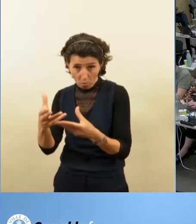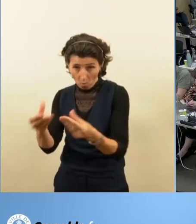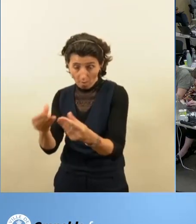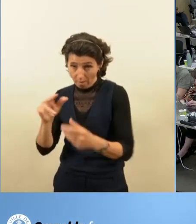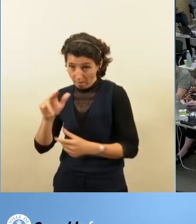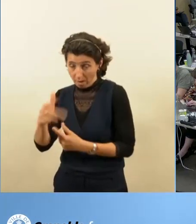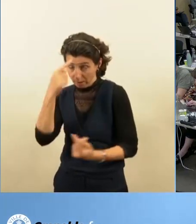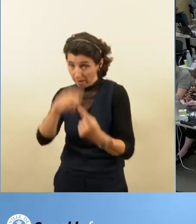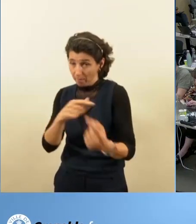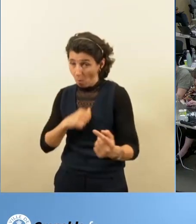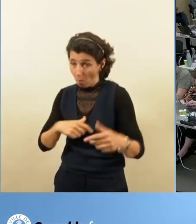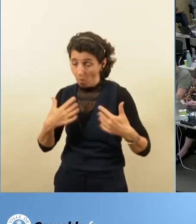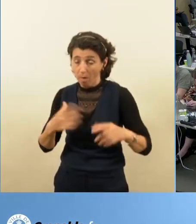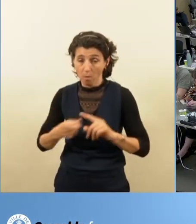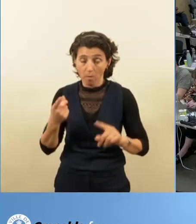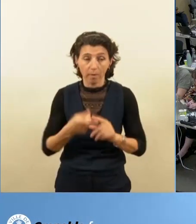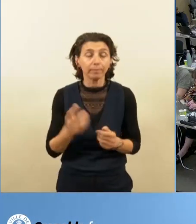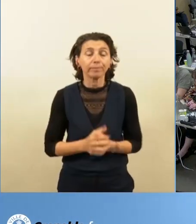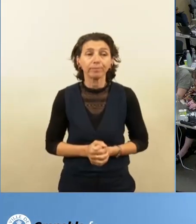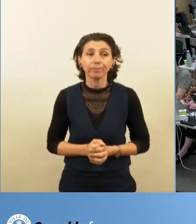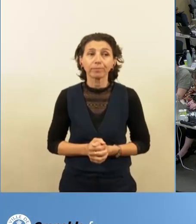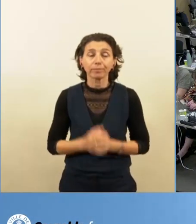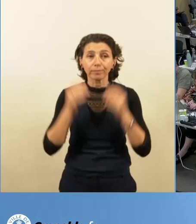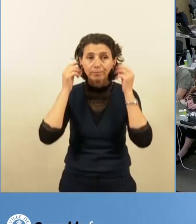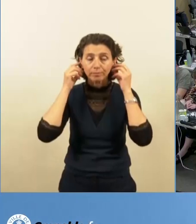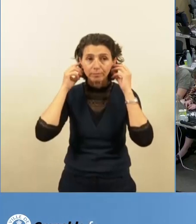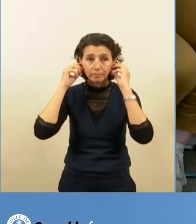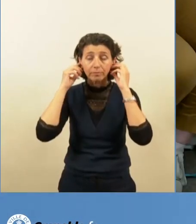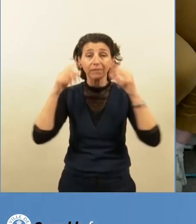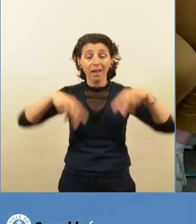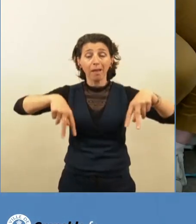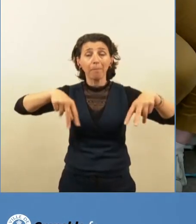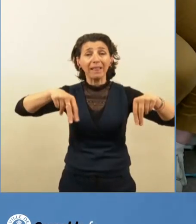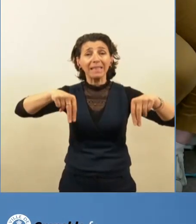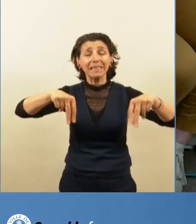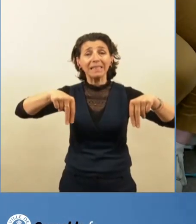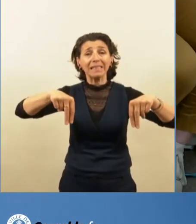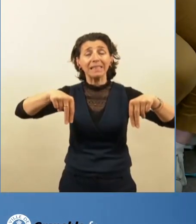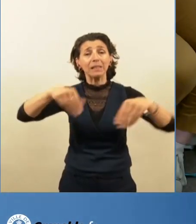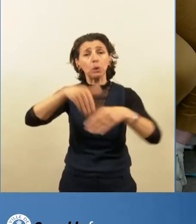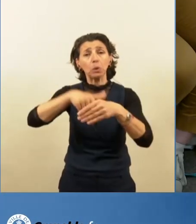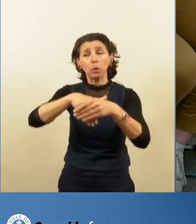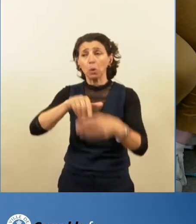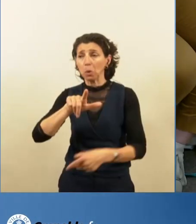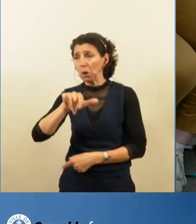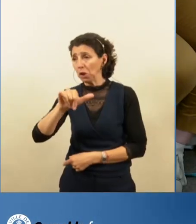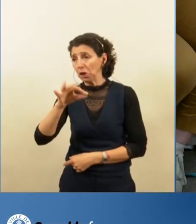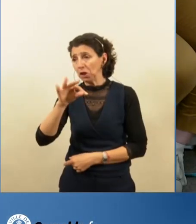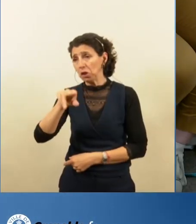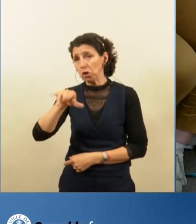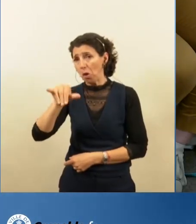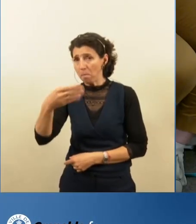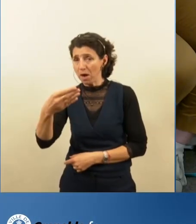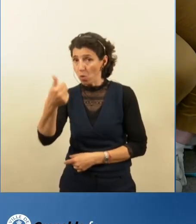on oublie simplement de dire que pour faire une batterie au lithium une seule il faut considérer qu'il nous faut